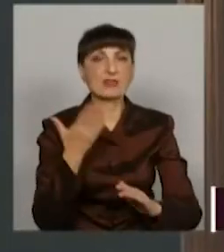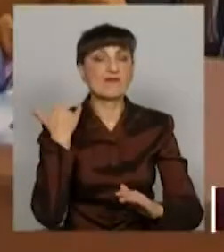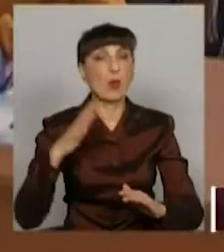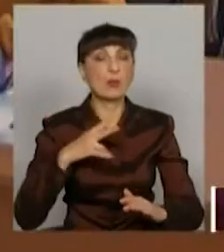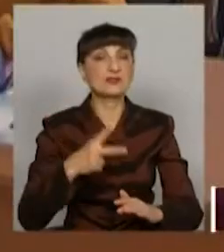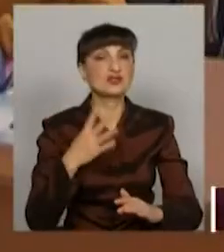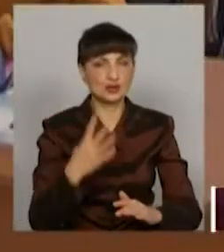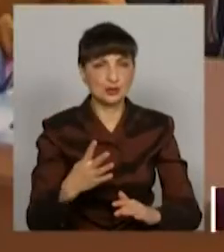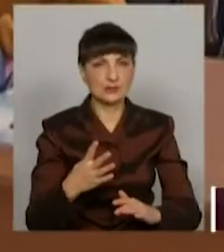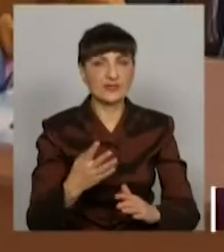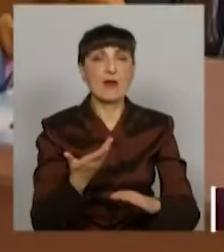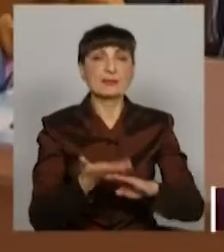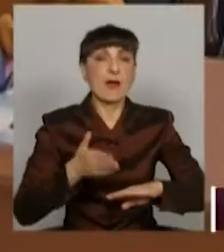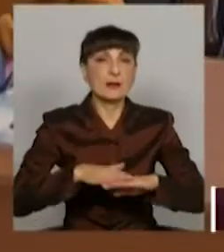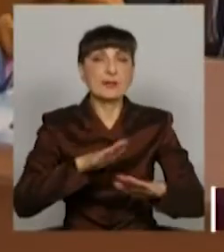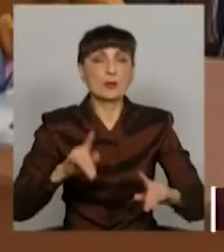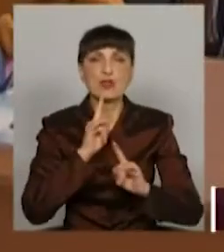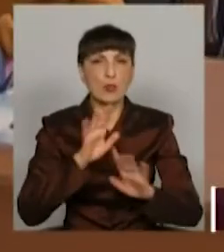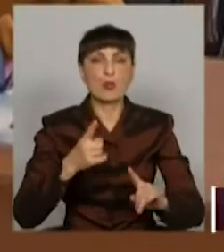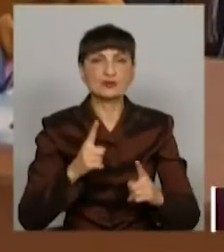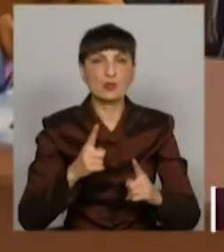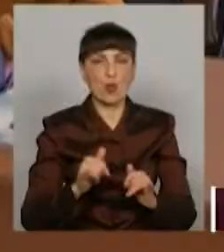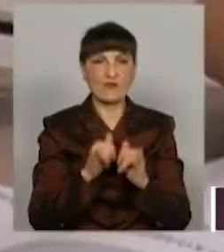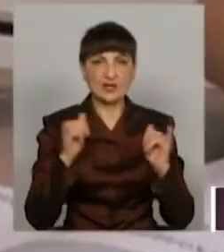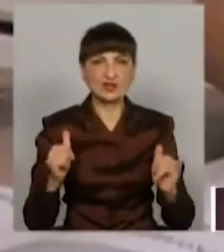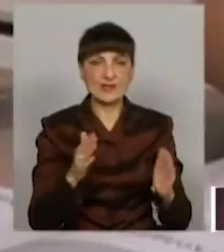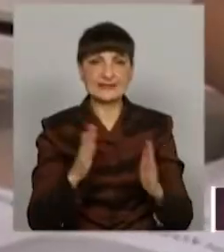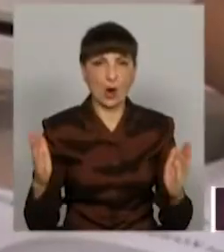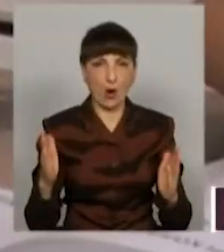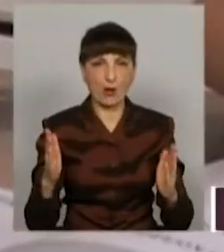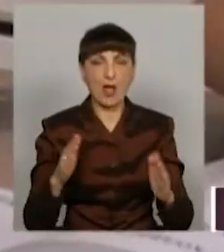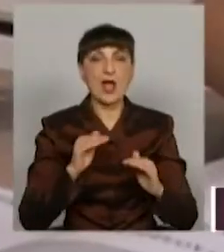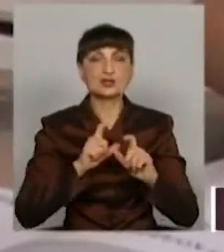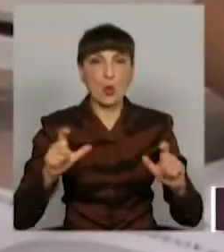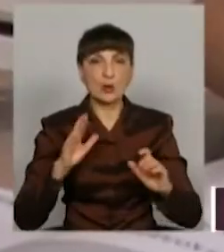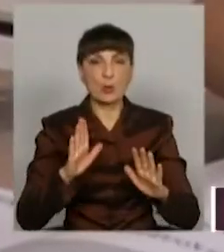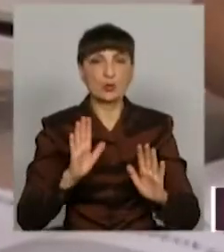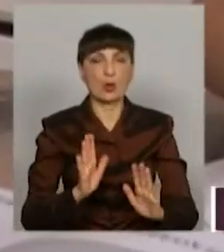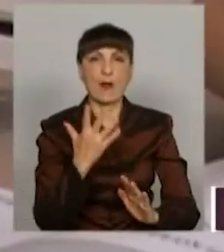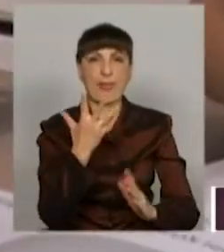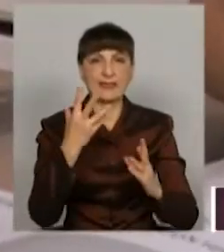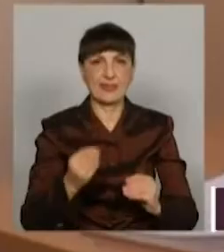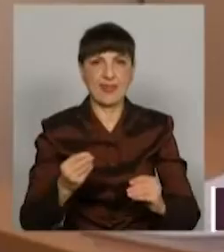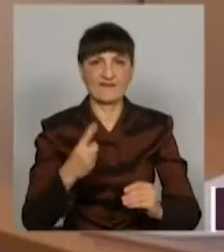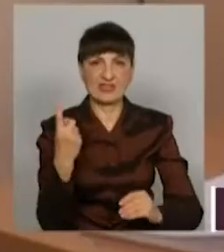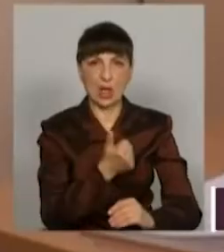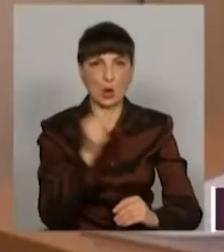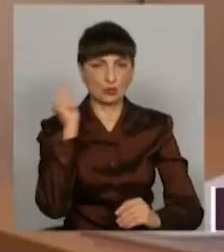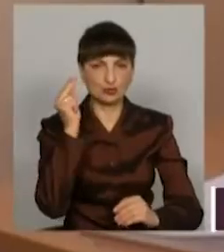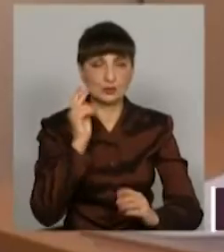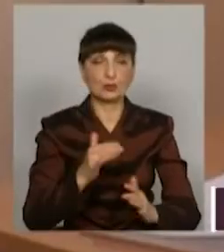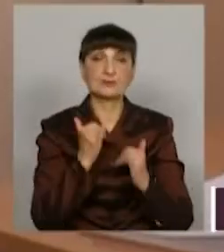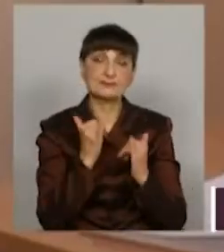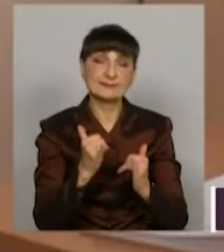34. На нагрузке детей это не скажется. Благодаря увеличению срока обучения школьники теперь перейдут на 5-дневку. Еще больше будут